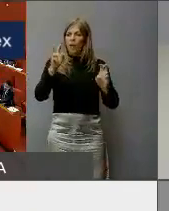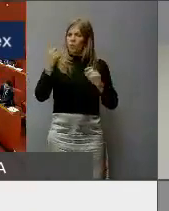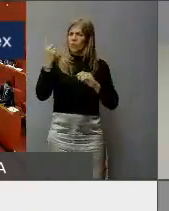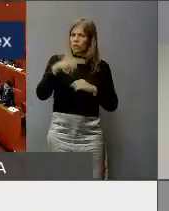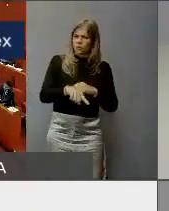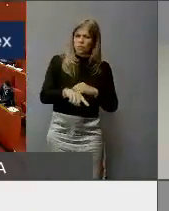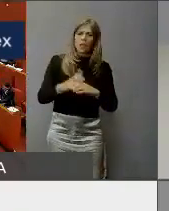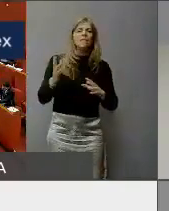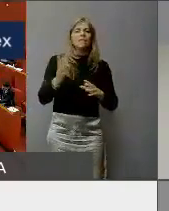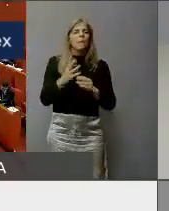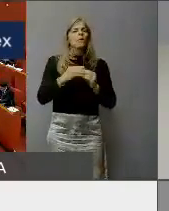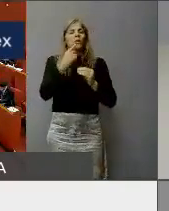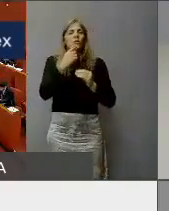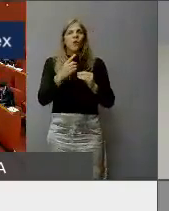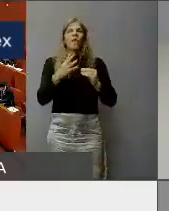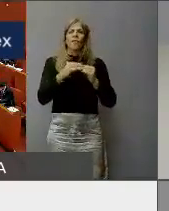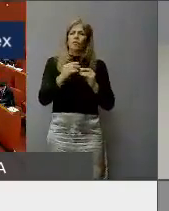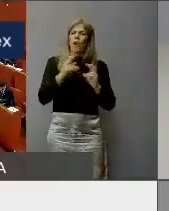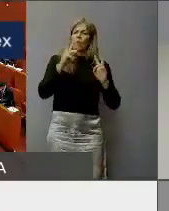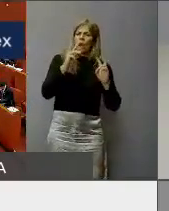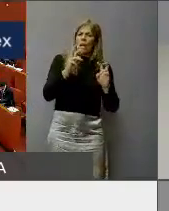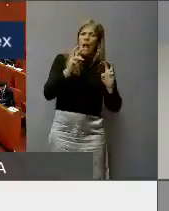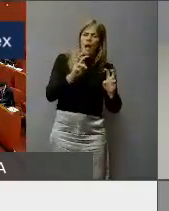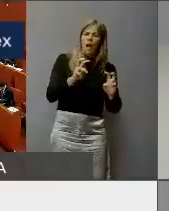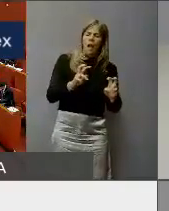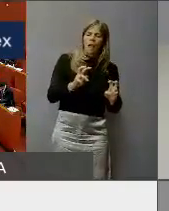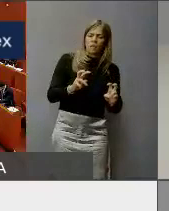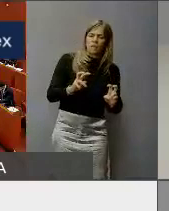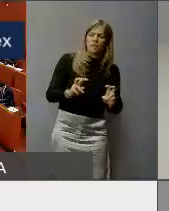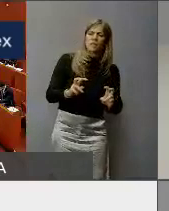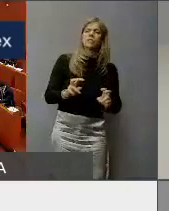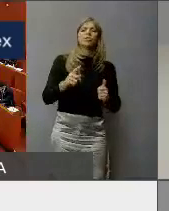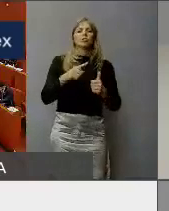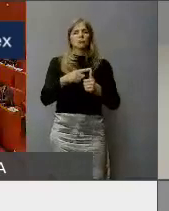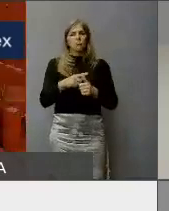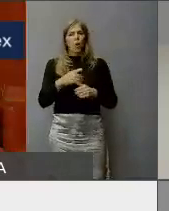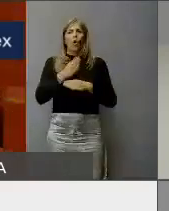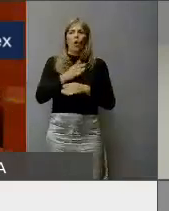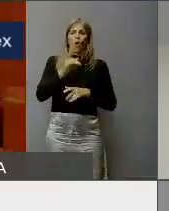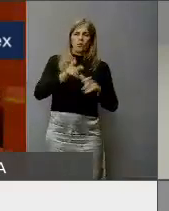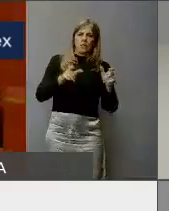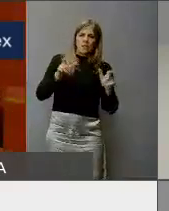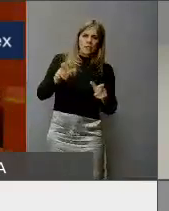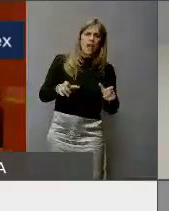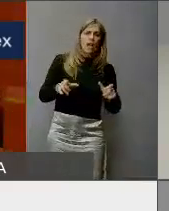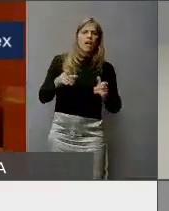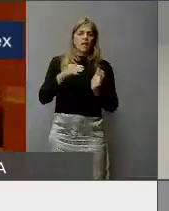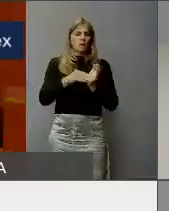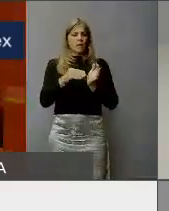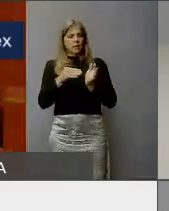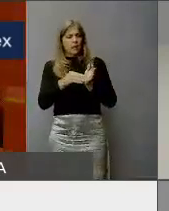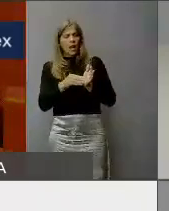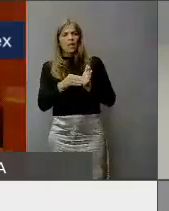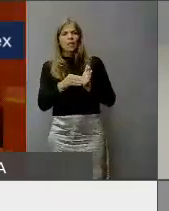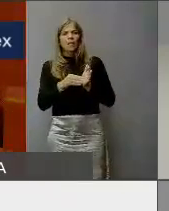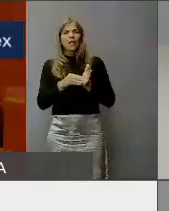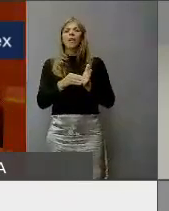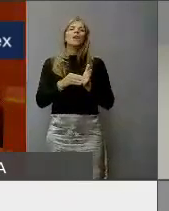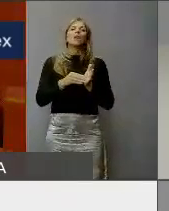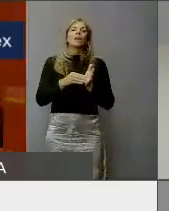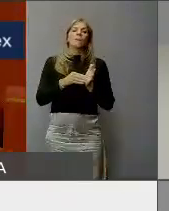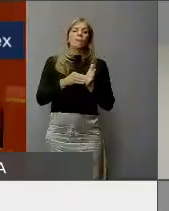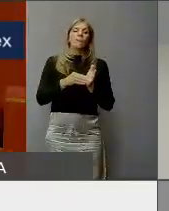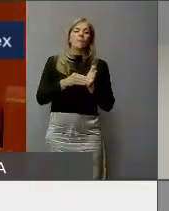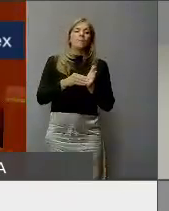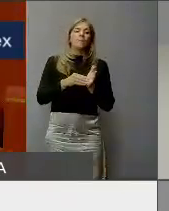facciamo un'analisi comunque samp viene anche proposta e le consiglieri e da chi probabilmente anche pagare su sollecitazioni di